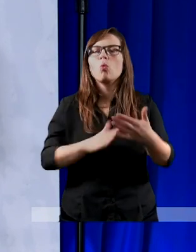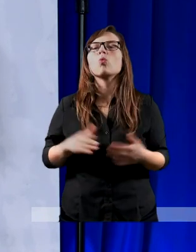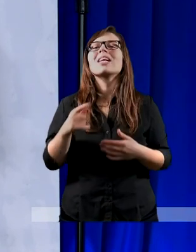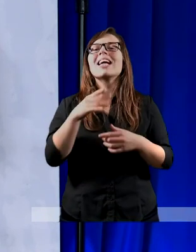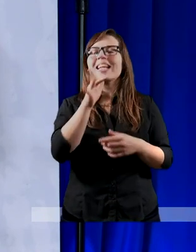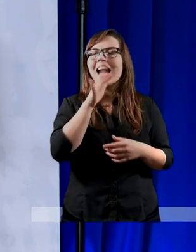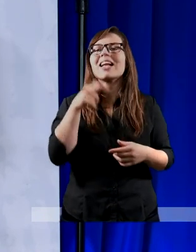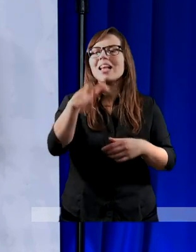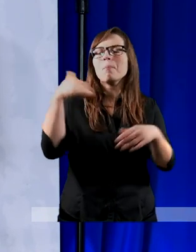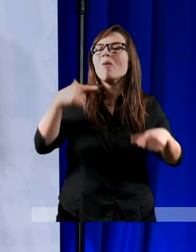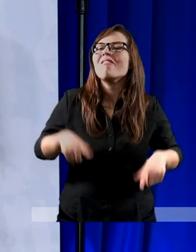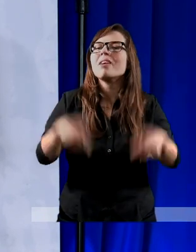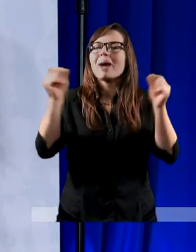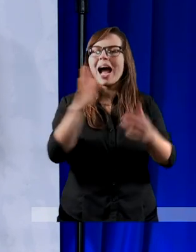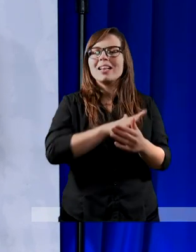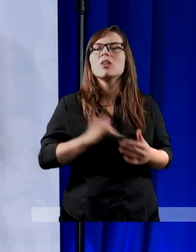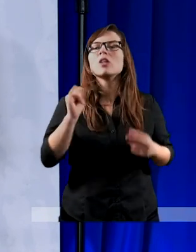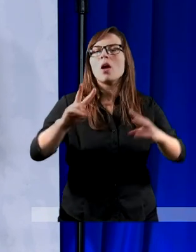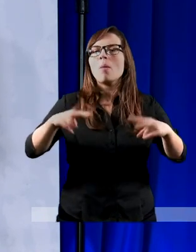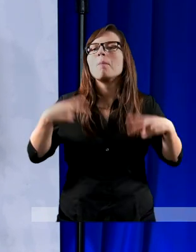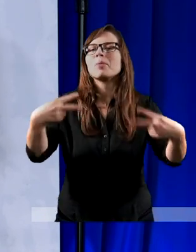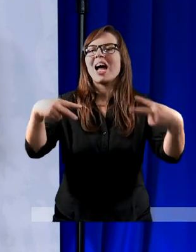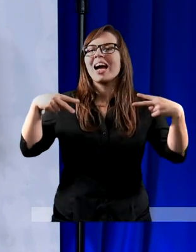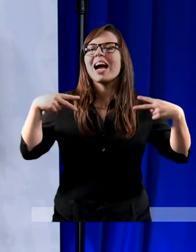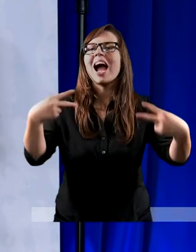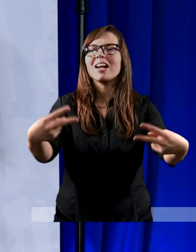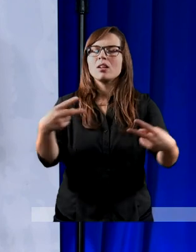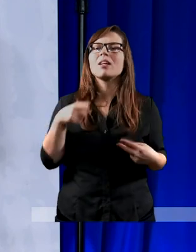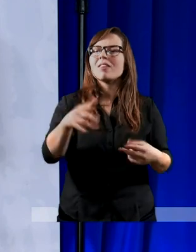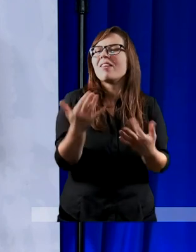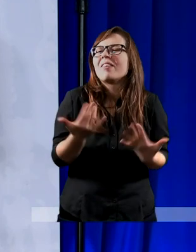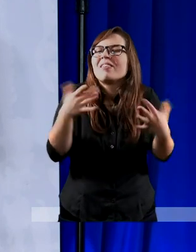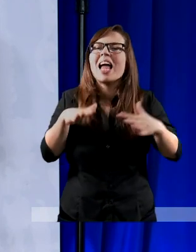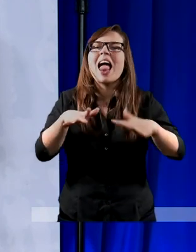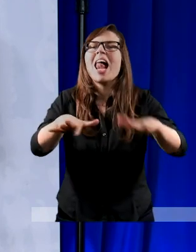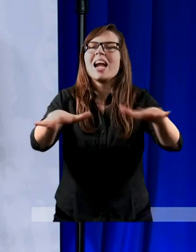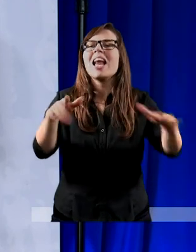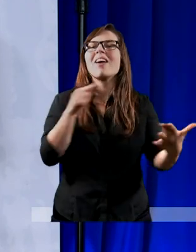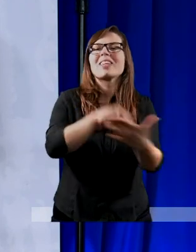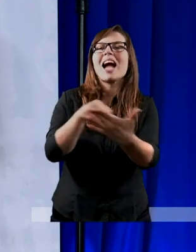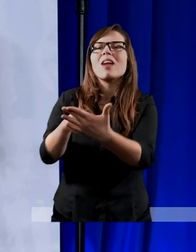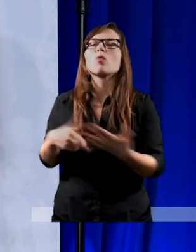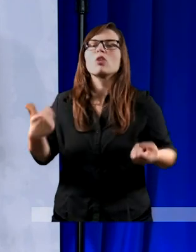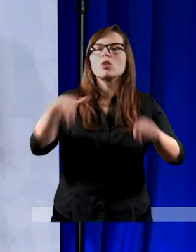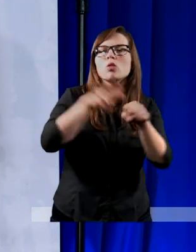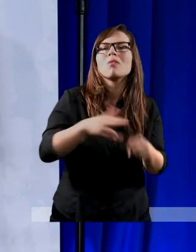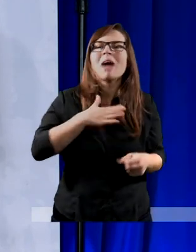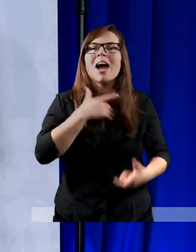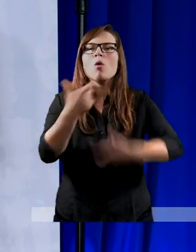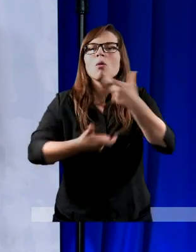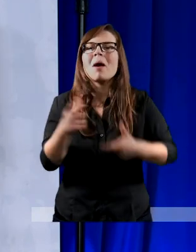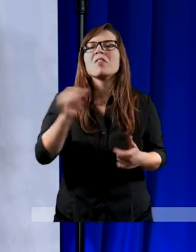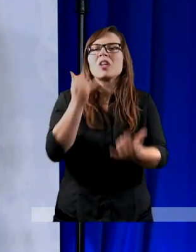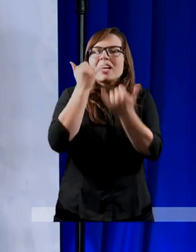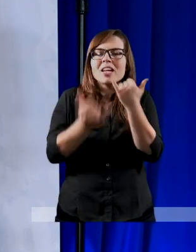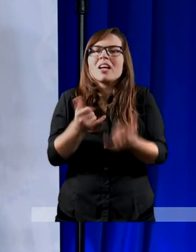który był narodem wtedy wybranym i przekazuje mu wiele takich wskazówek, które mają sprawić, że